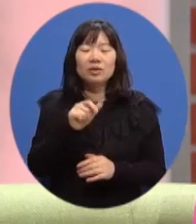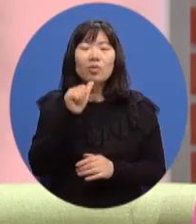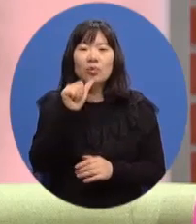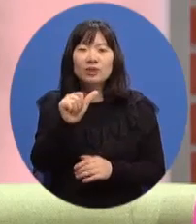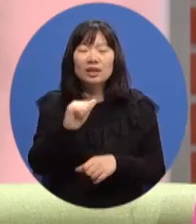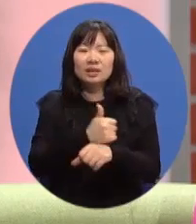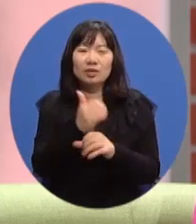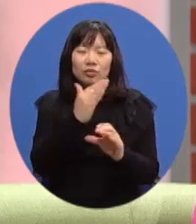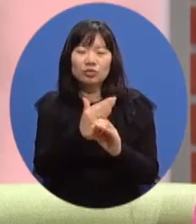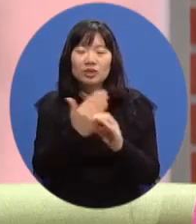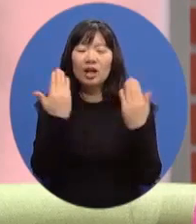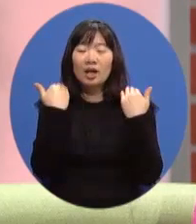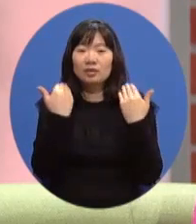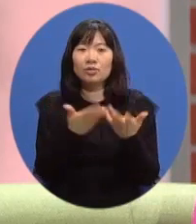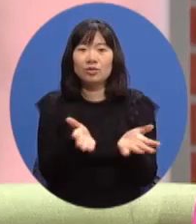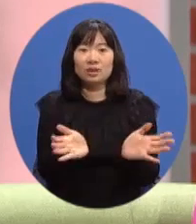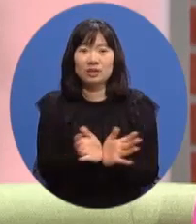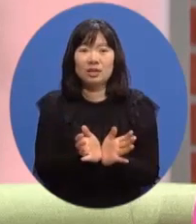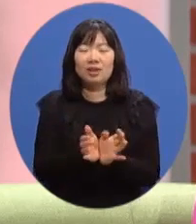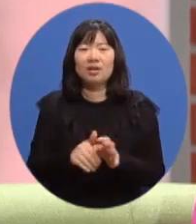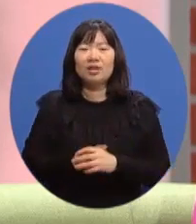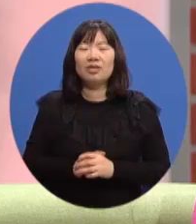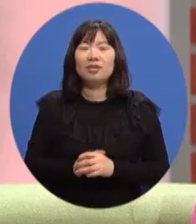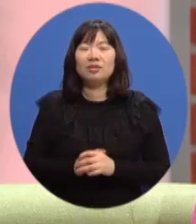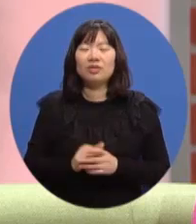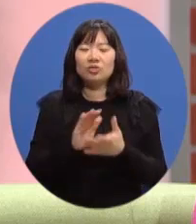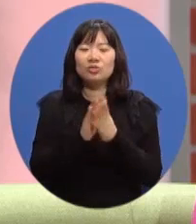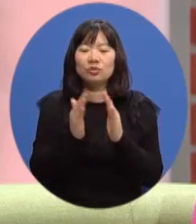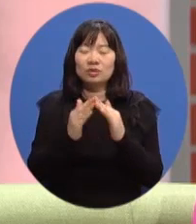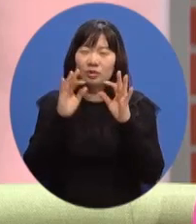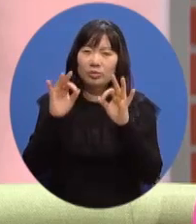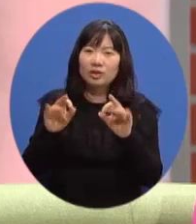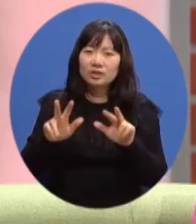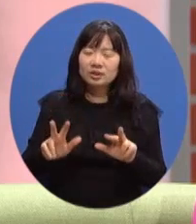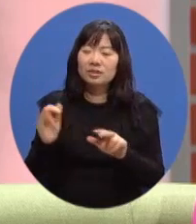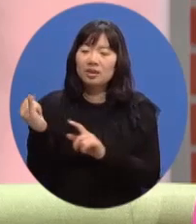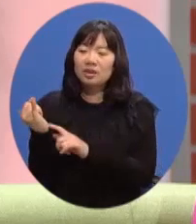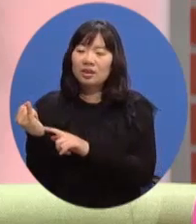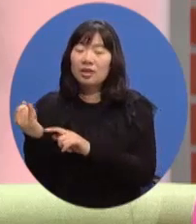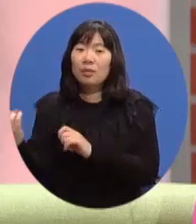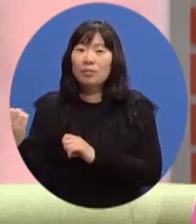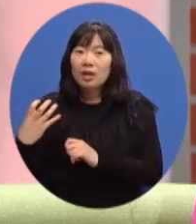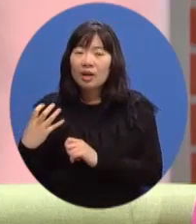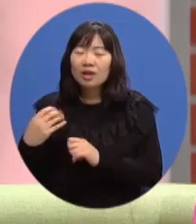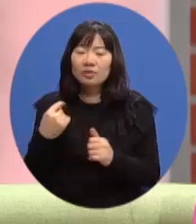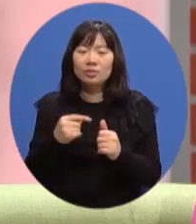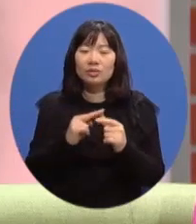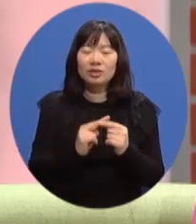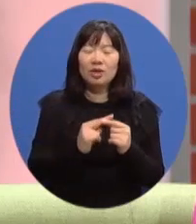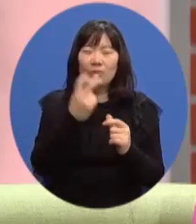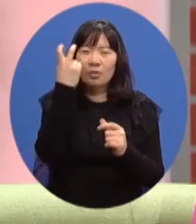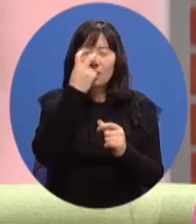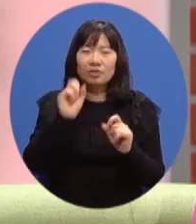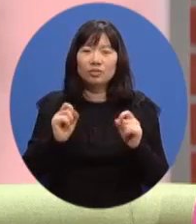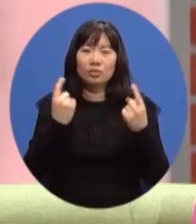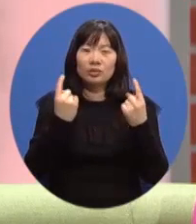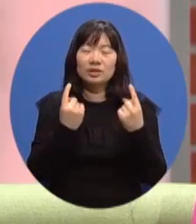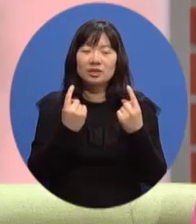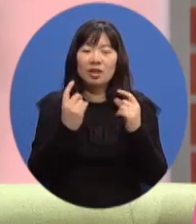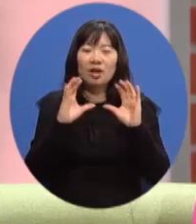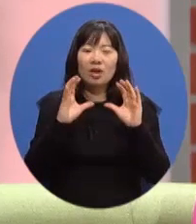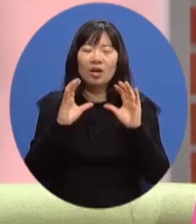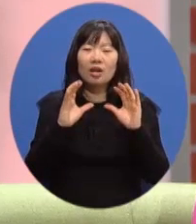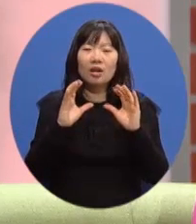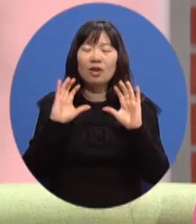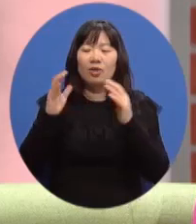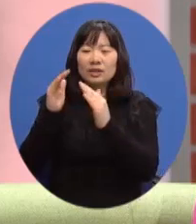아이들이 다니는 학교 기관입니다. 네. 그다음에 이제 유치원 같은 경우 지금 원장님 얘기하신 게 교육과 보호를 같이 이제 어린이집에서